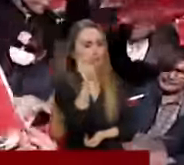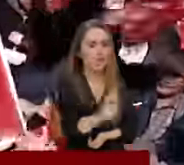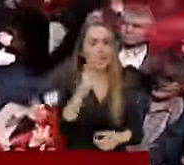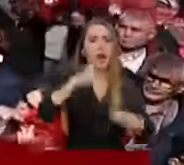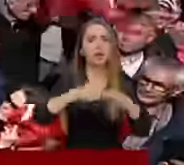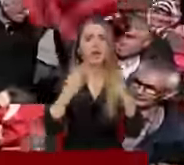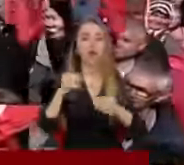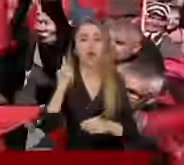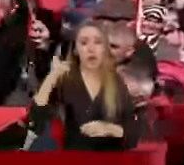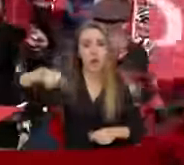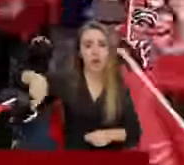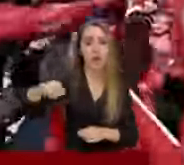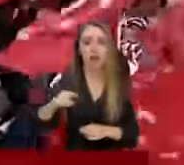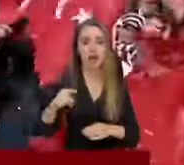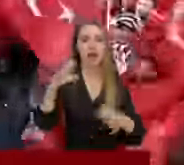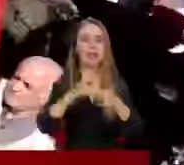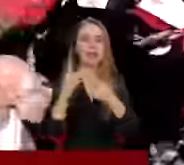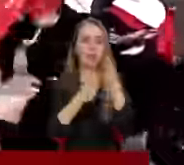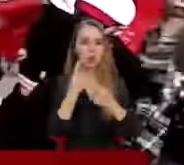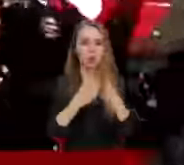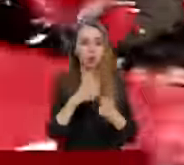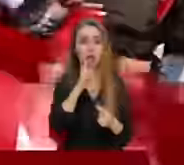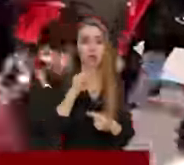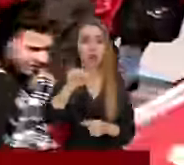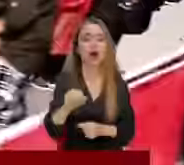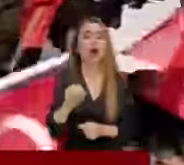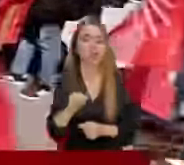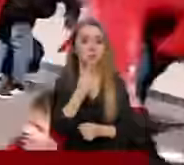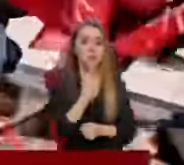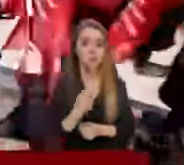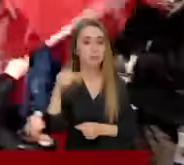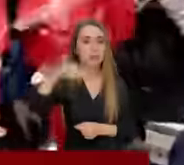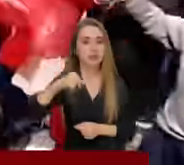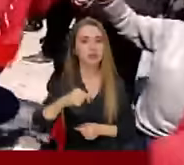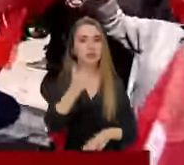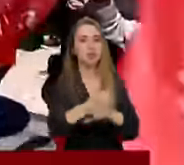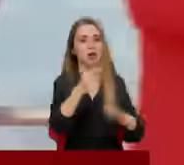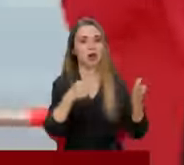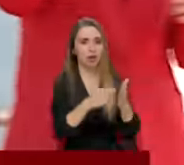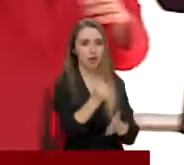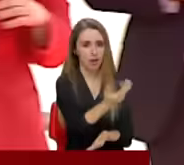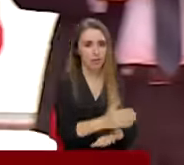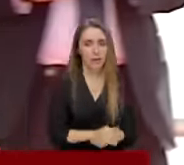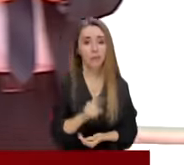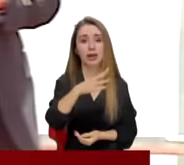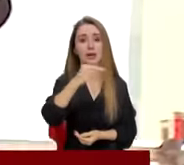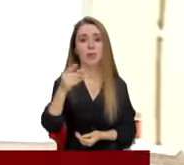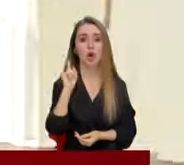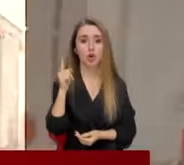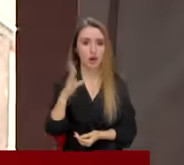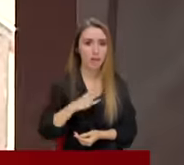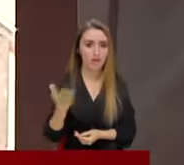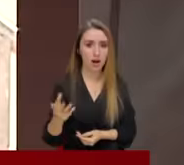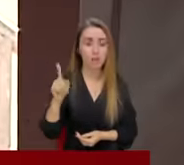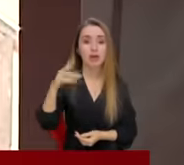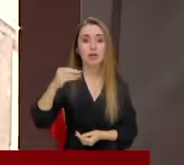ataması yapılmayan öğretmenlere getirdi sözü Özel. Verilen sözler tutulmadı diyerek bu kez iktidarı hedef aldı. 1 milyon öğretmen var.